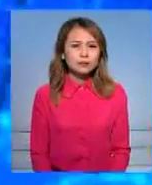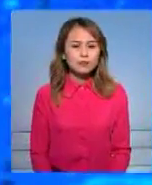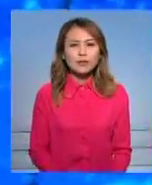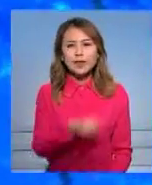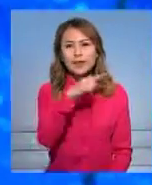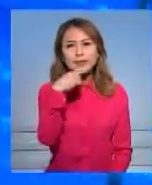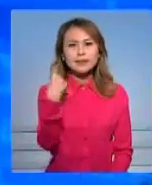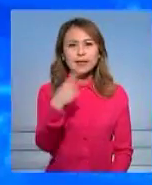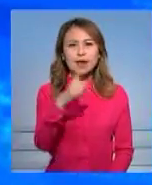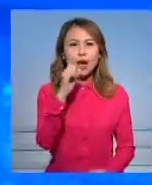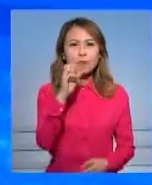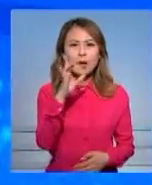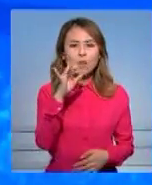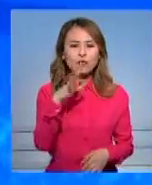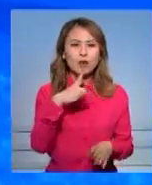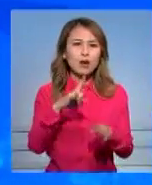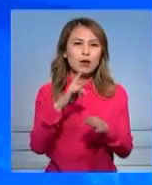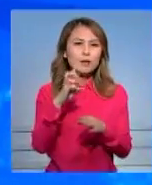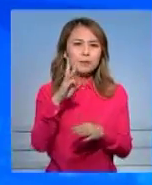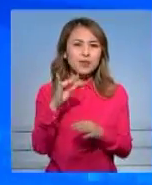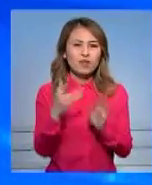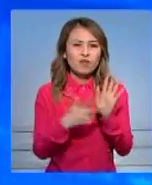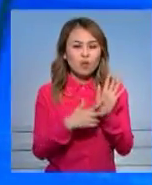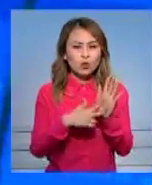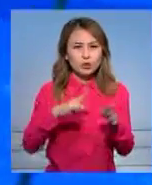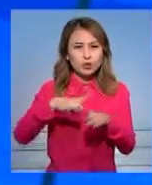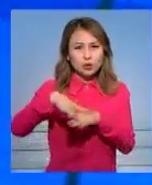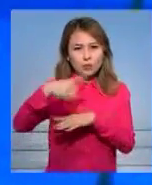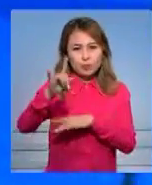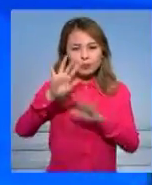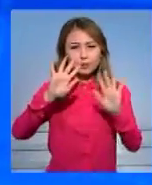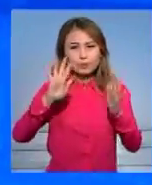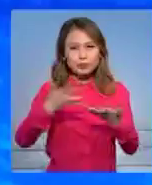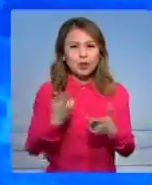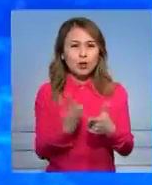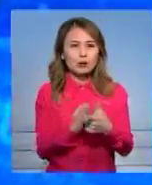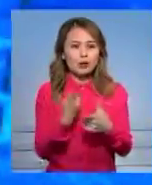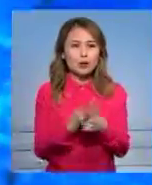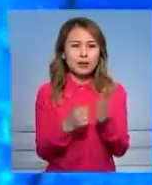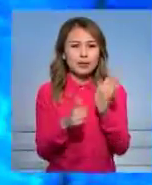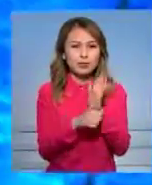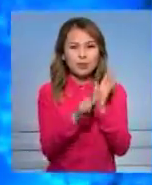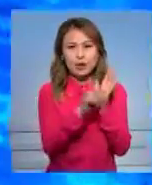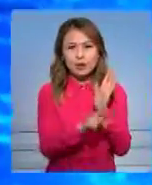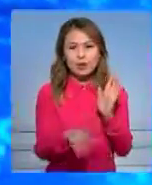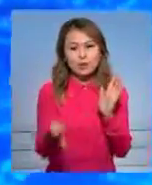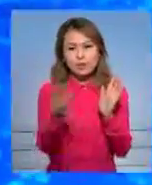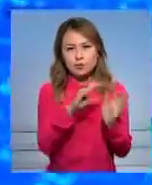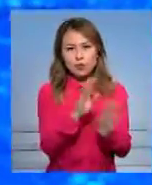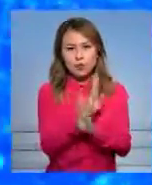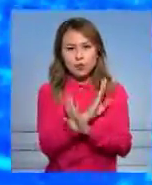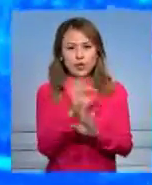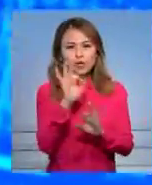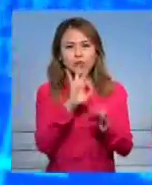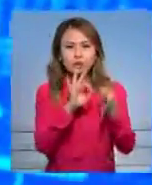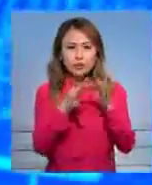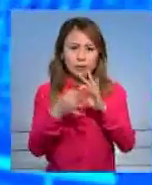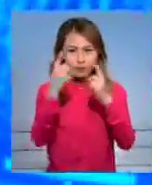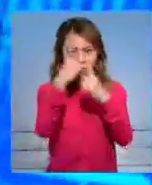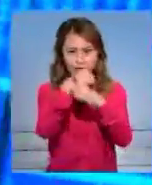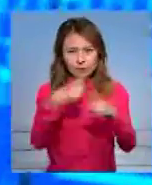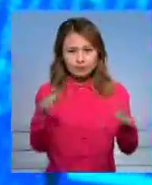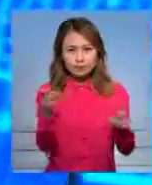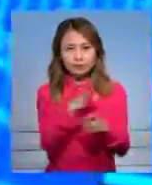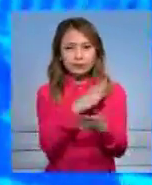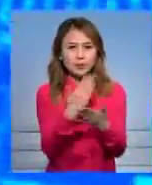Ал Ресейдің Хабаровск қаласында Ми-8 тікұшағының апатқа ұшырауынан экипаж құрамындағы 6 адамның барлығы қаза тапты. Бұл туралы жергілікті